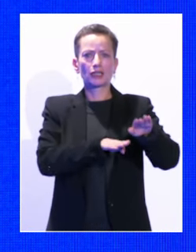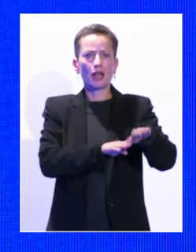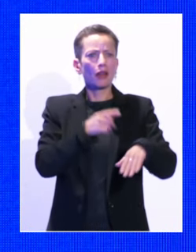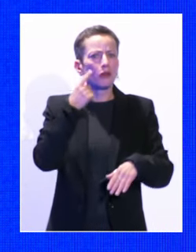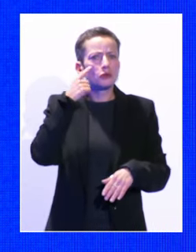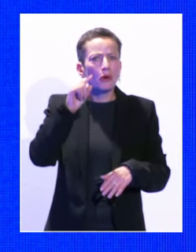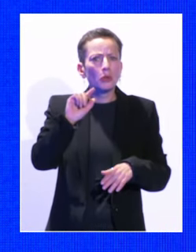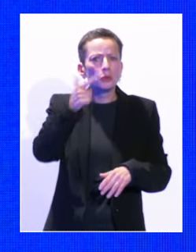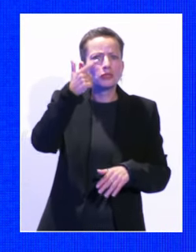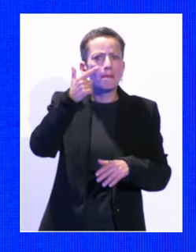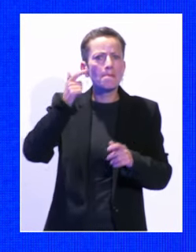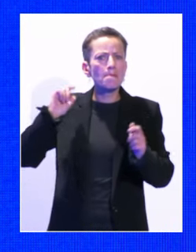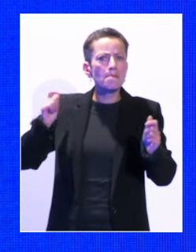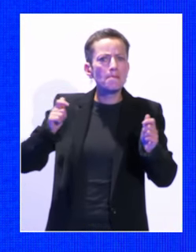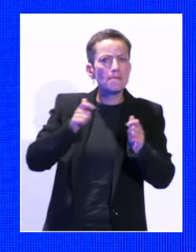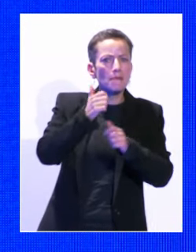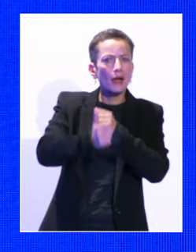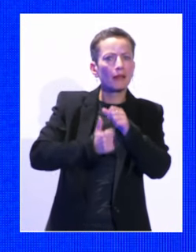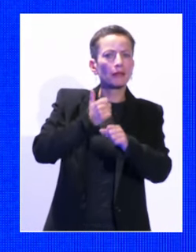de suite,